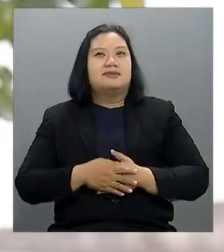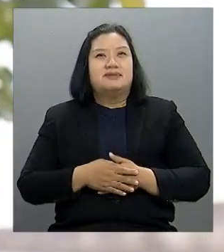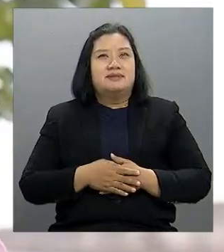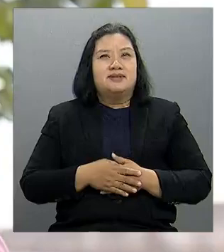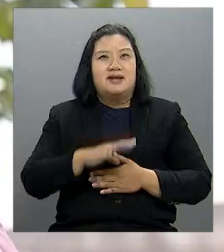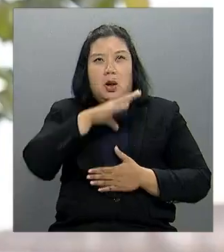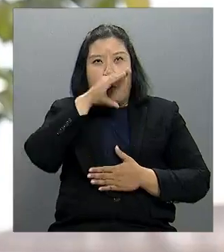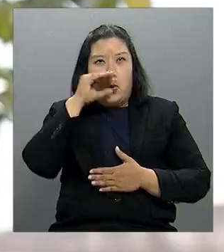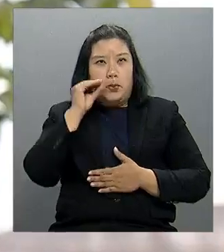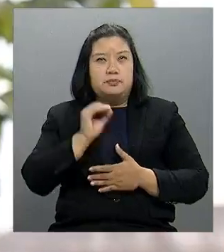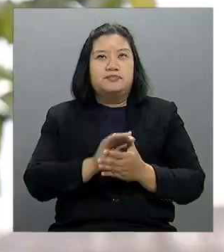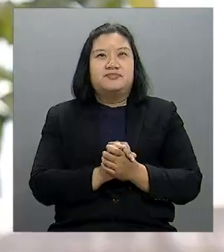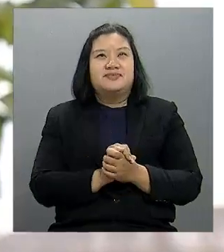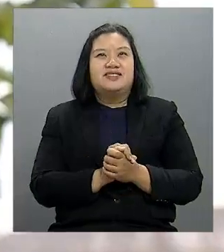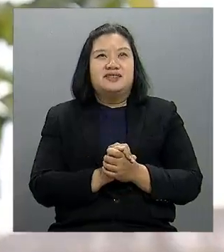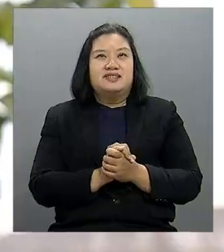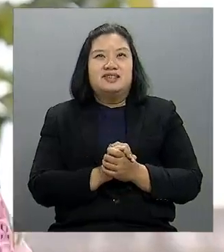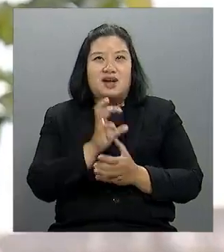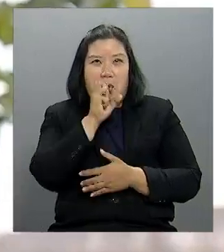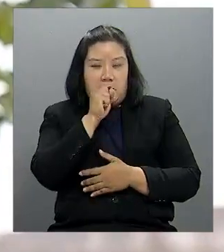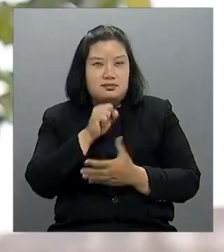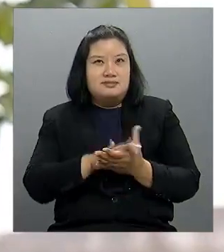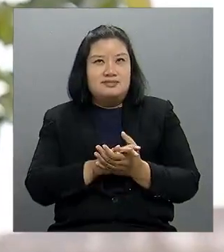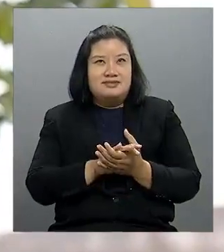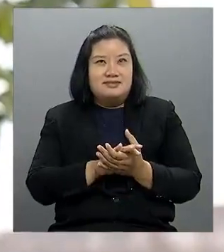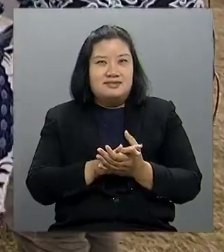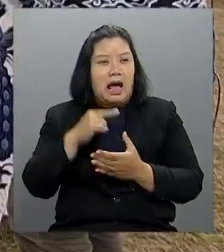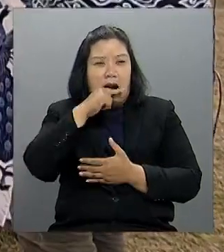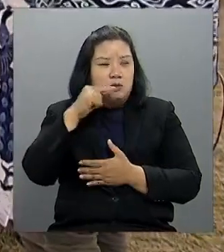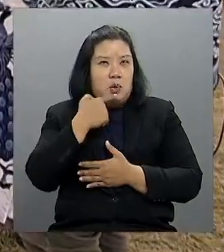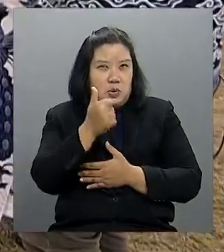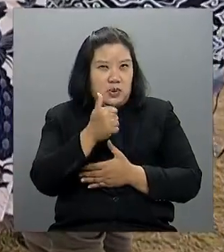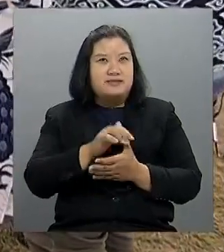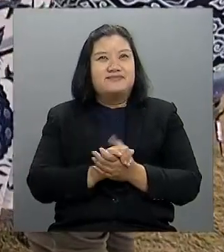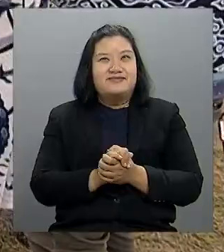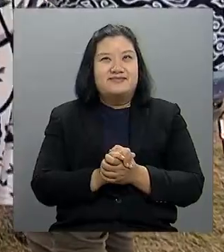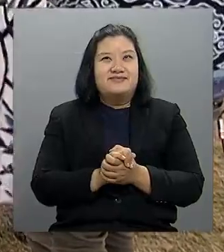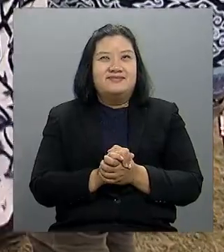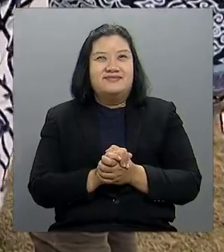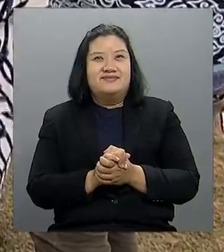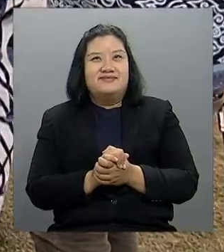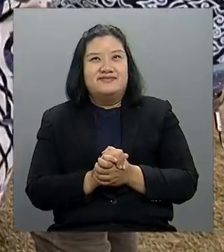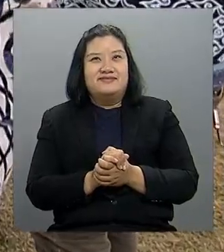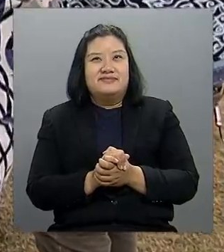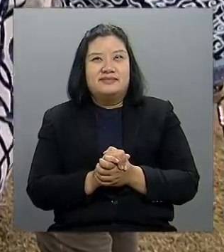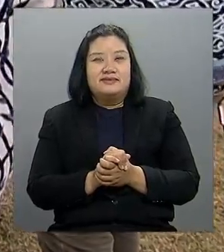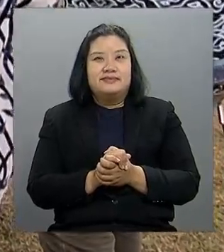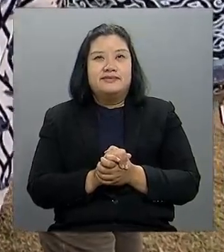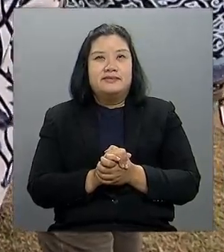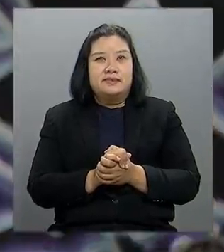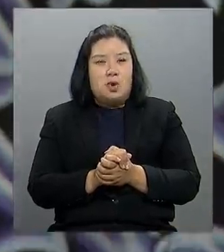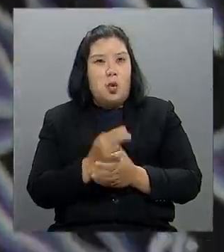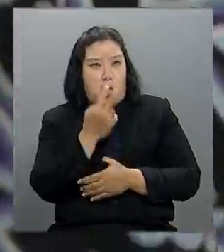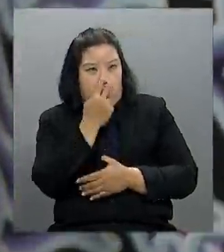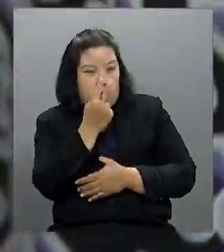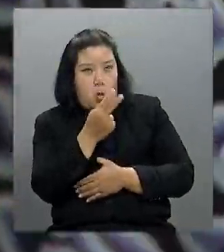ป็นหมูลูกชิ้นก็คือลูกชิ้นเลยกินไปสีเขียวเลยค่ะ เป็นแบบเนี้ยเลยเป็นแบบว่าได้แบบหอยเต็มๆเลยเนี่ย ใช่